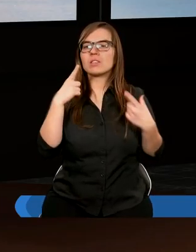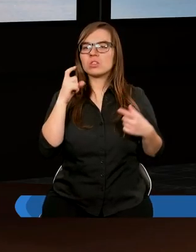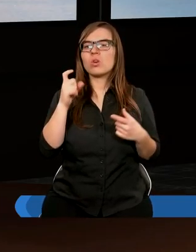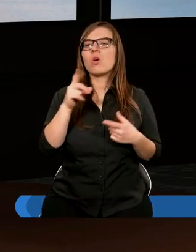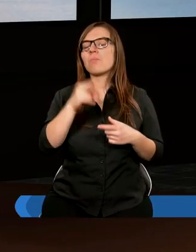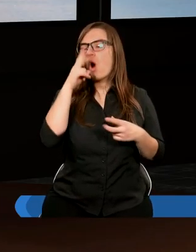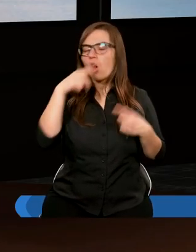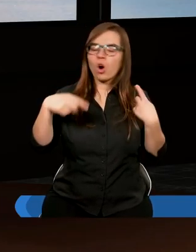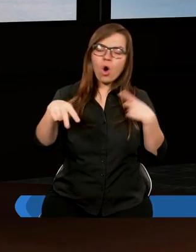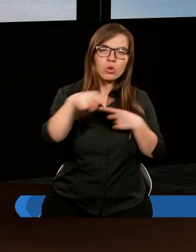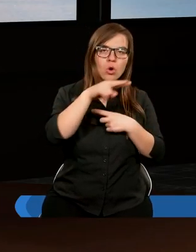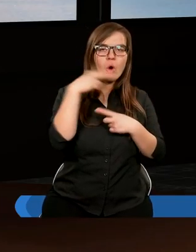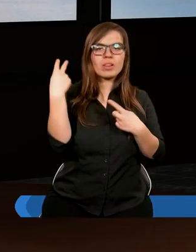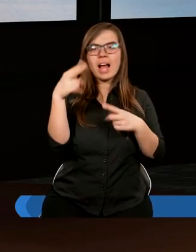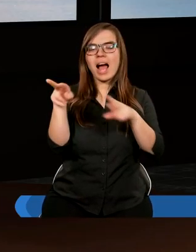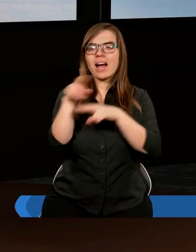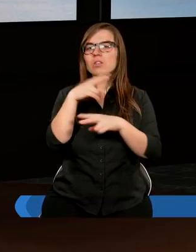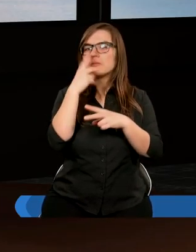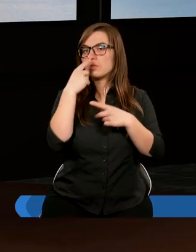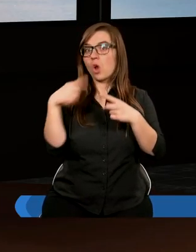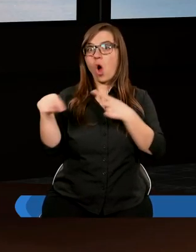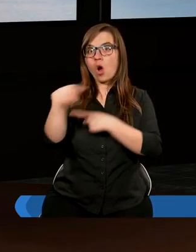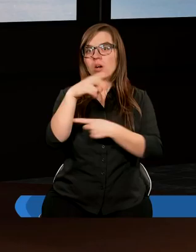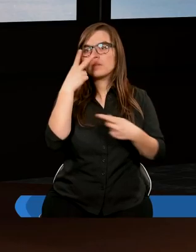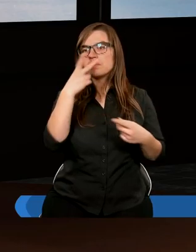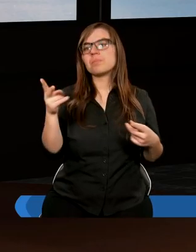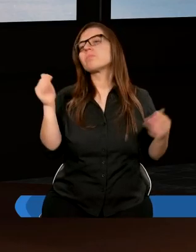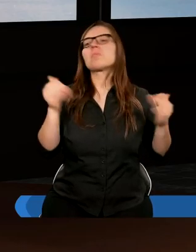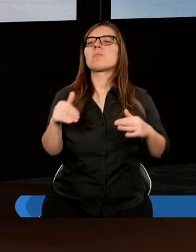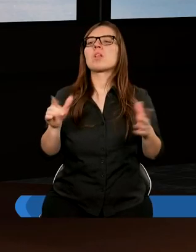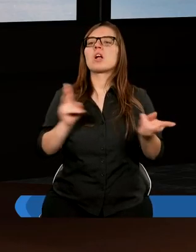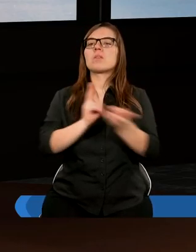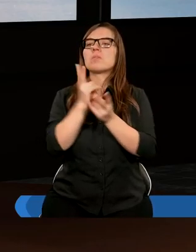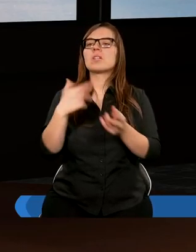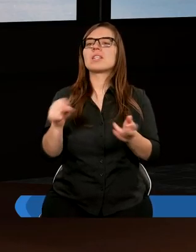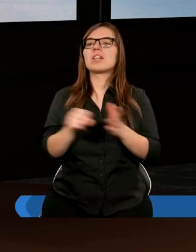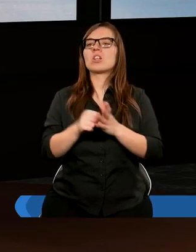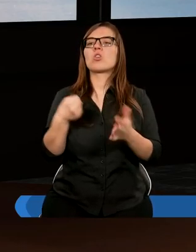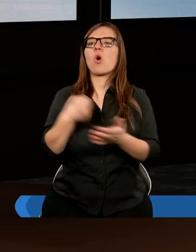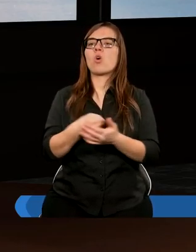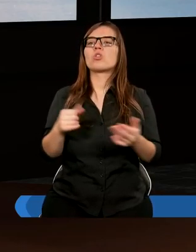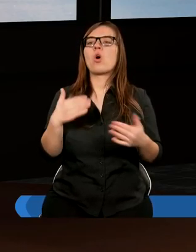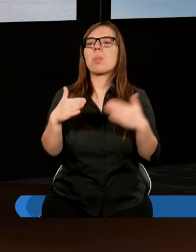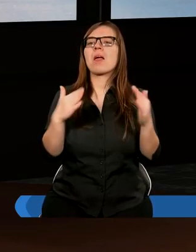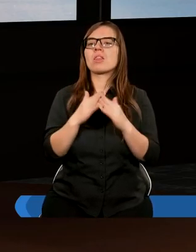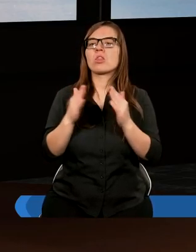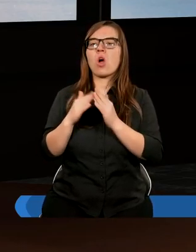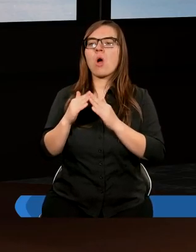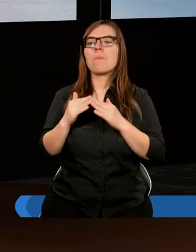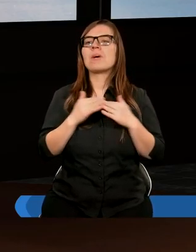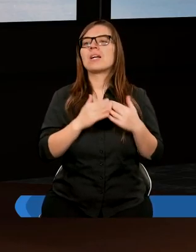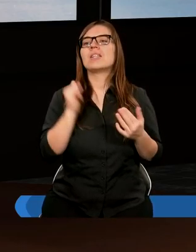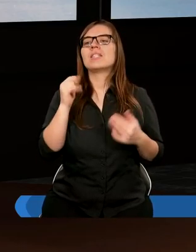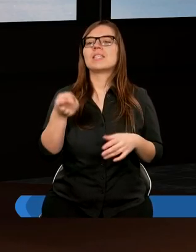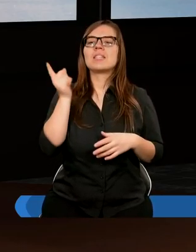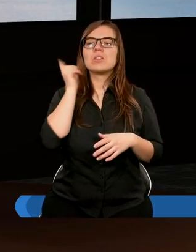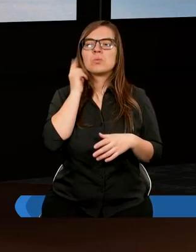rozglądając się wszędzie naokoło mogę spotkać niedokończone domy i